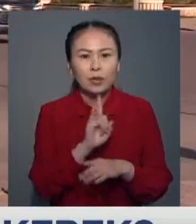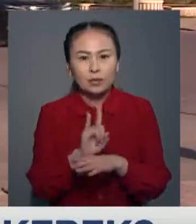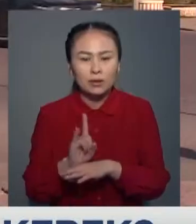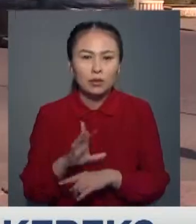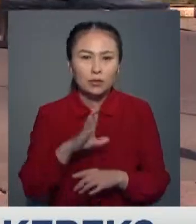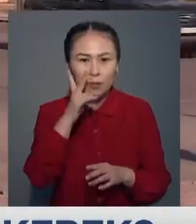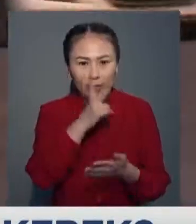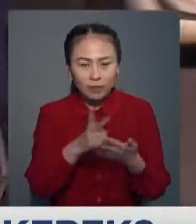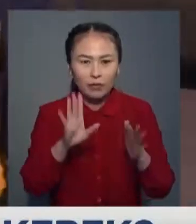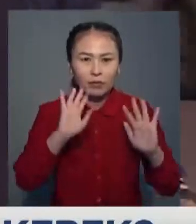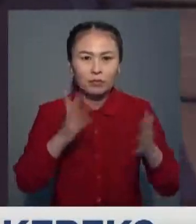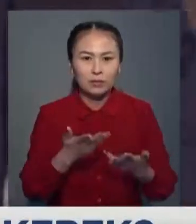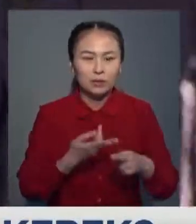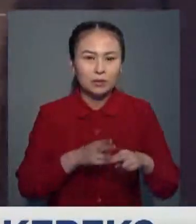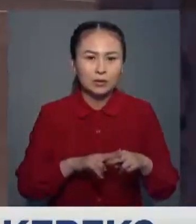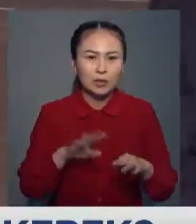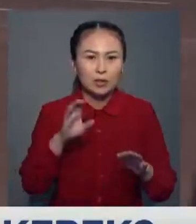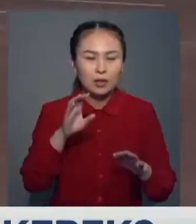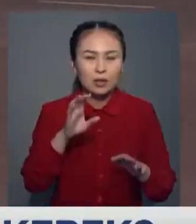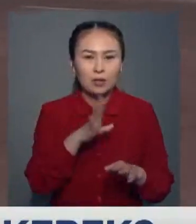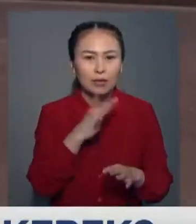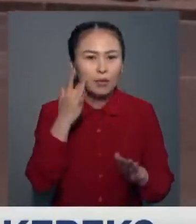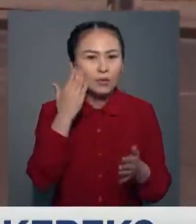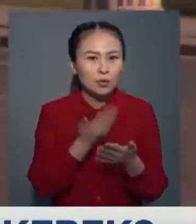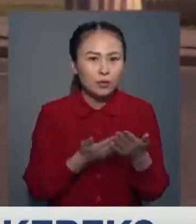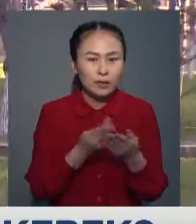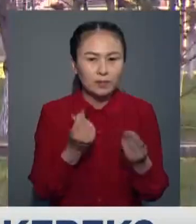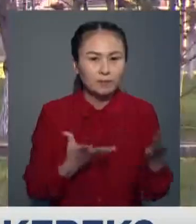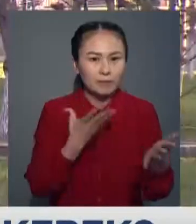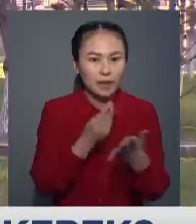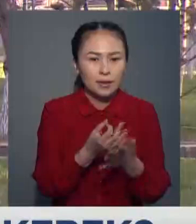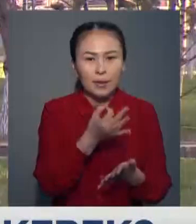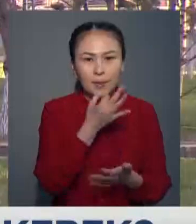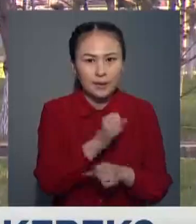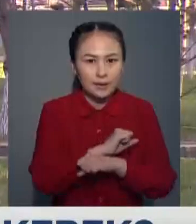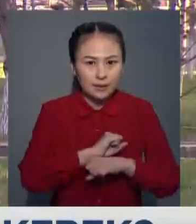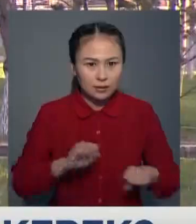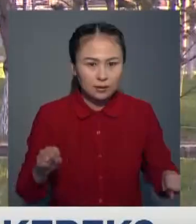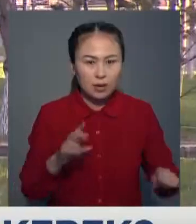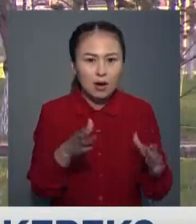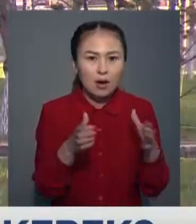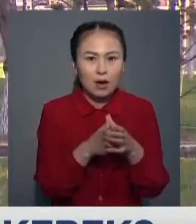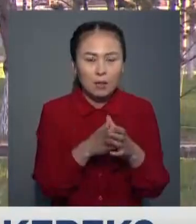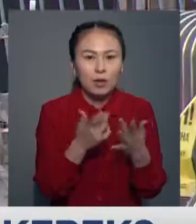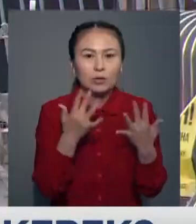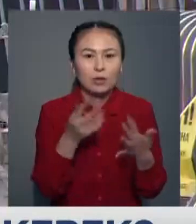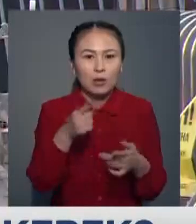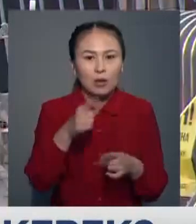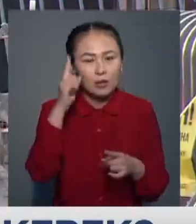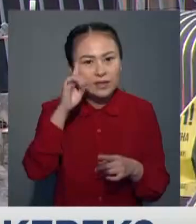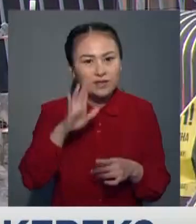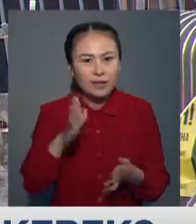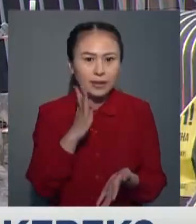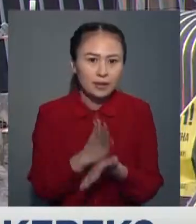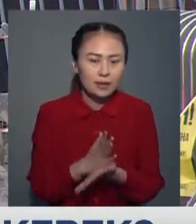үшін мамандар бірнеше кеңеске құлақ асу керек дейді. Ақшаны алдын ала төлеуге болмайды, әлгі компанияның қаншалықты танымал екеніне